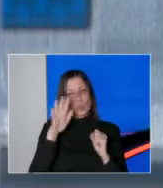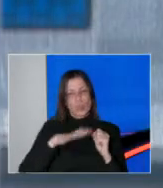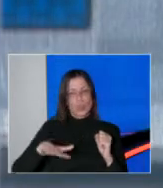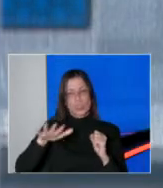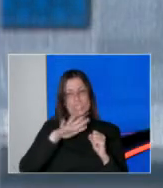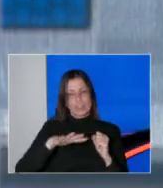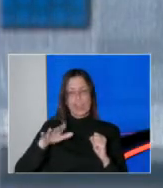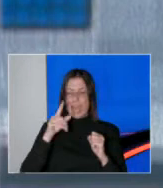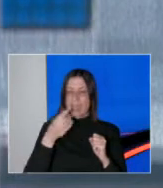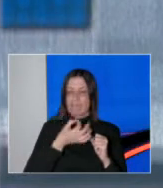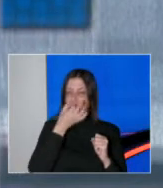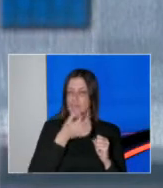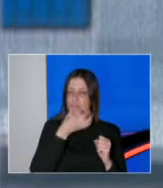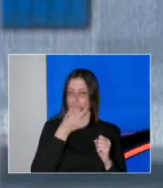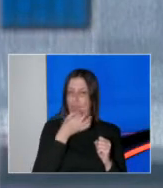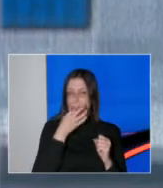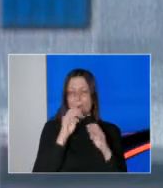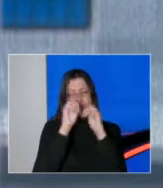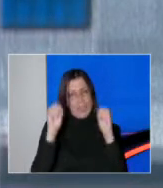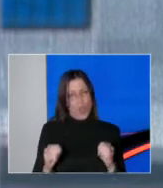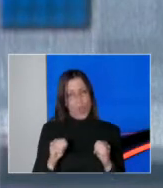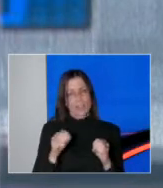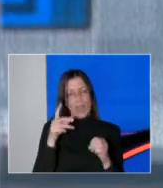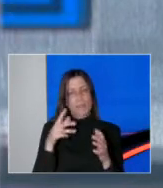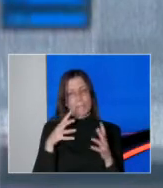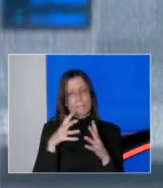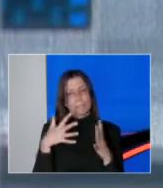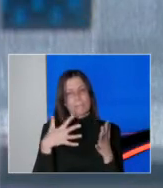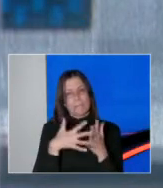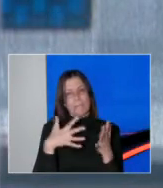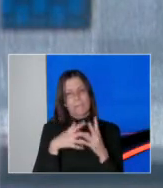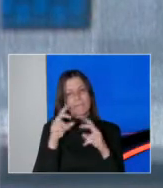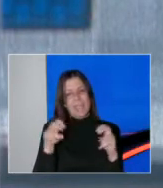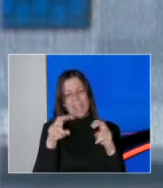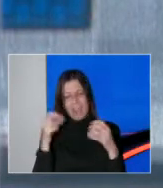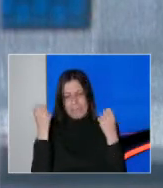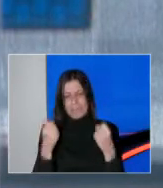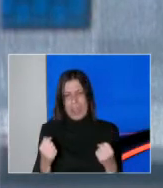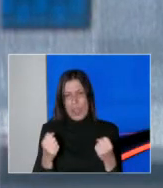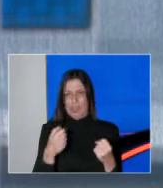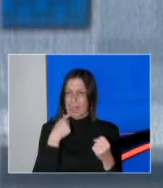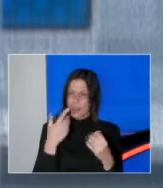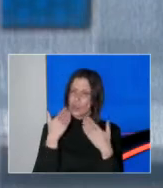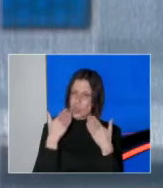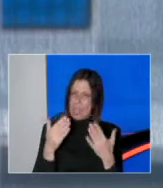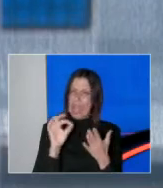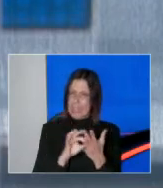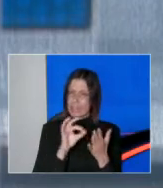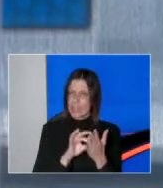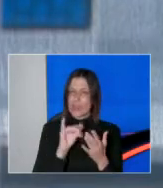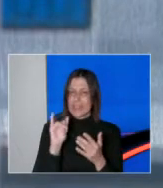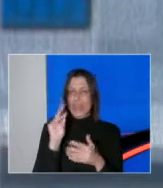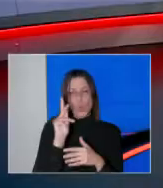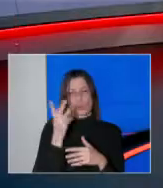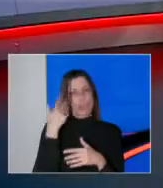בנאום בפני המכון לחקר, המכון למחקרי ביטחון. נגיד גם תודה לכתבנו יניר קוזין